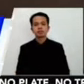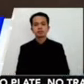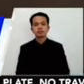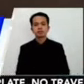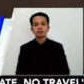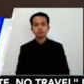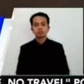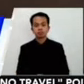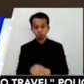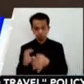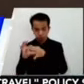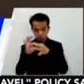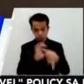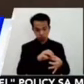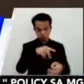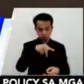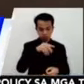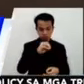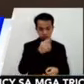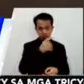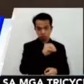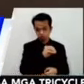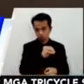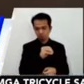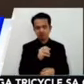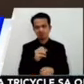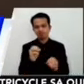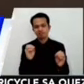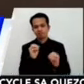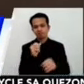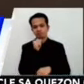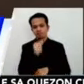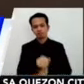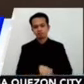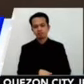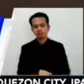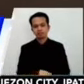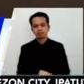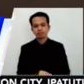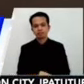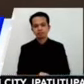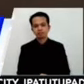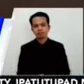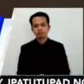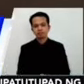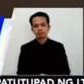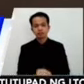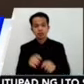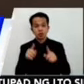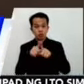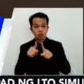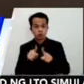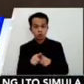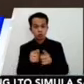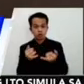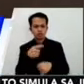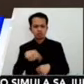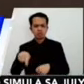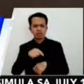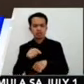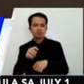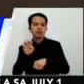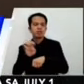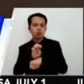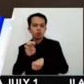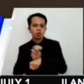igl related this invol personalities and Uh They were employees or kasino